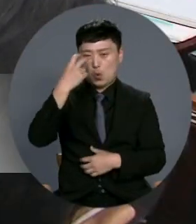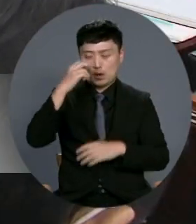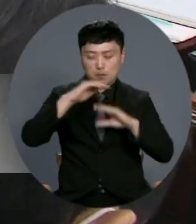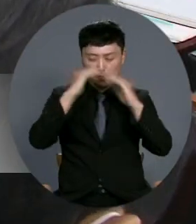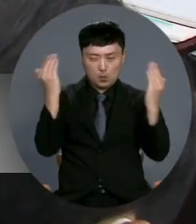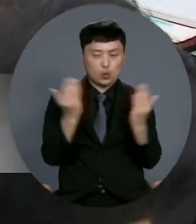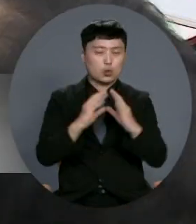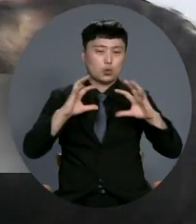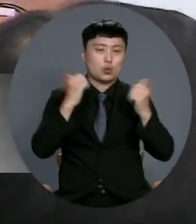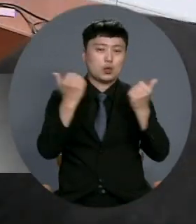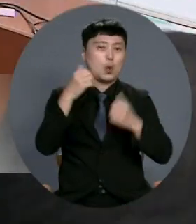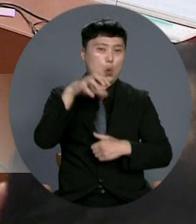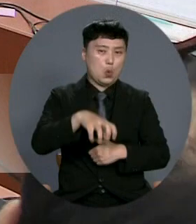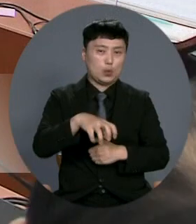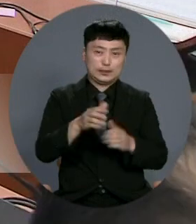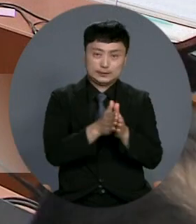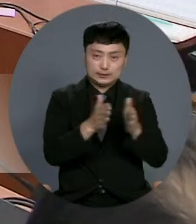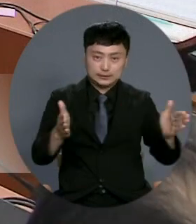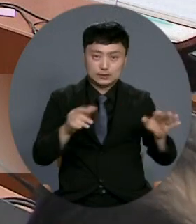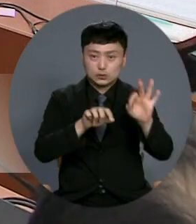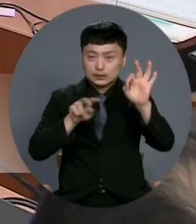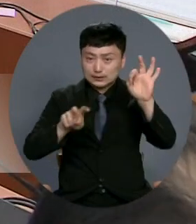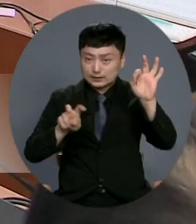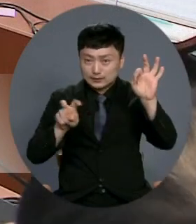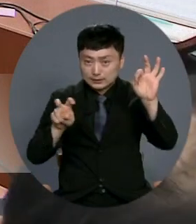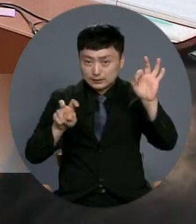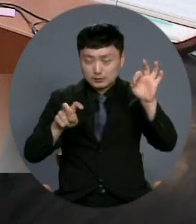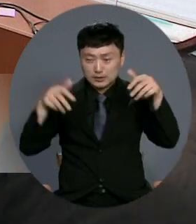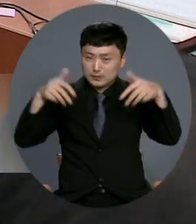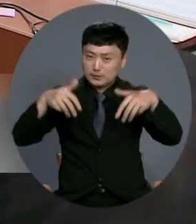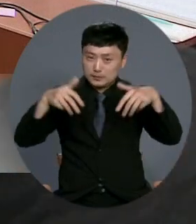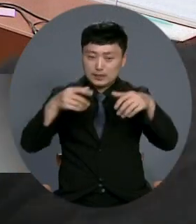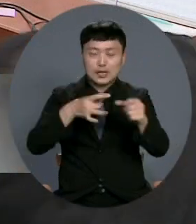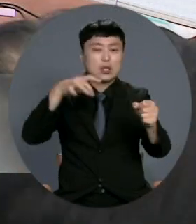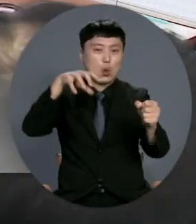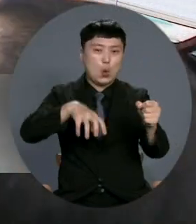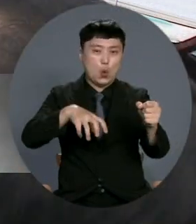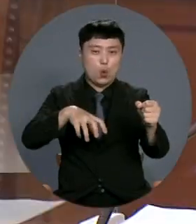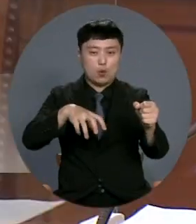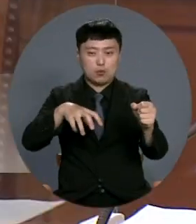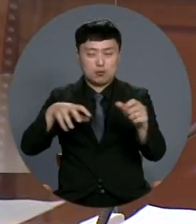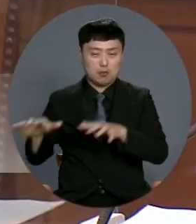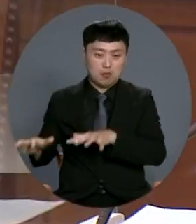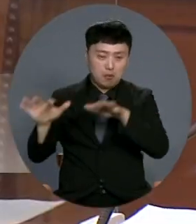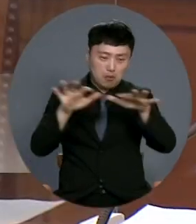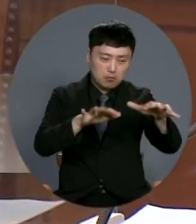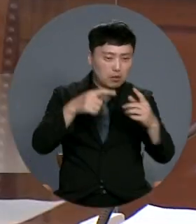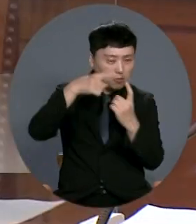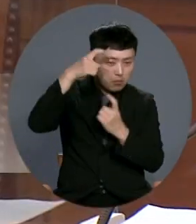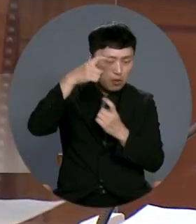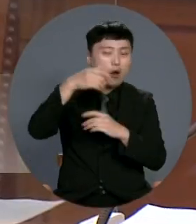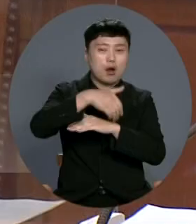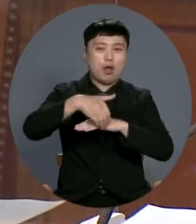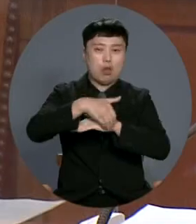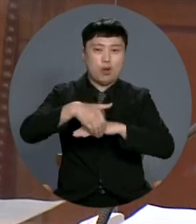모두 국회에서 하고 20일 장마철 큰 피해가 난 예천지역 현장 방문을 계획하고